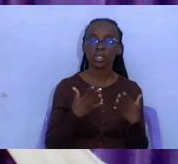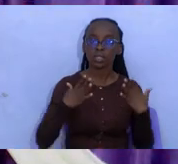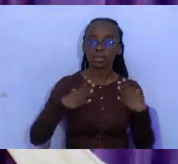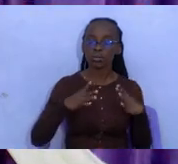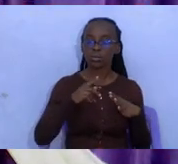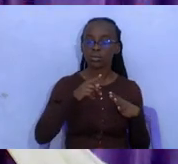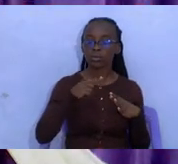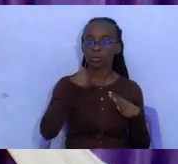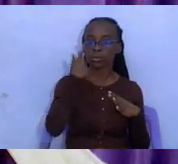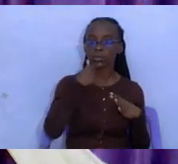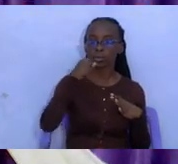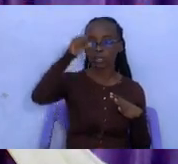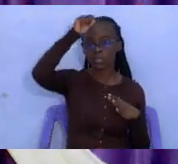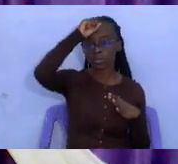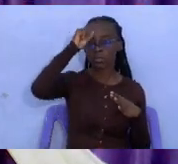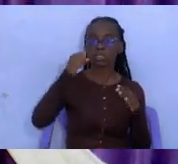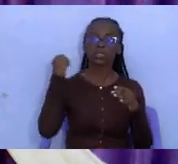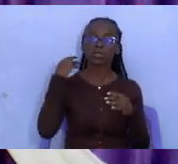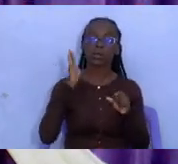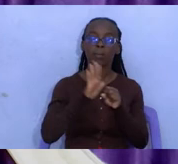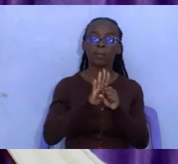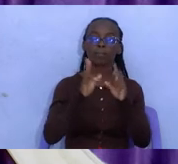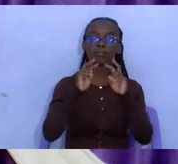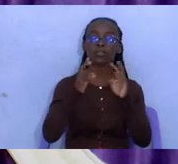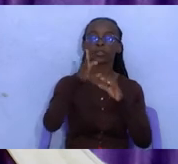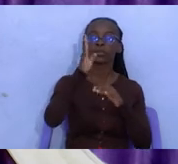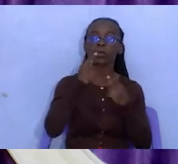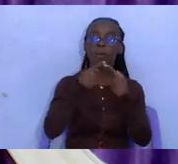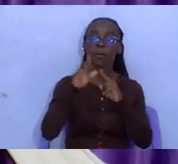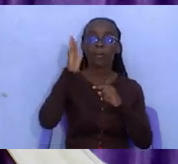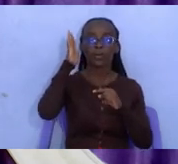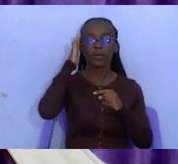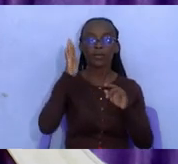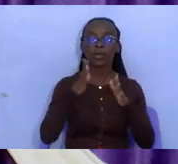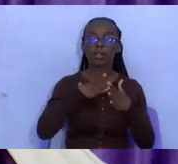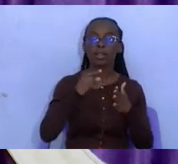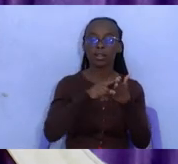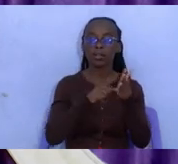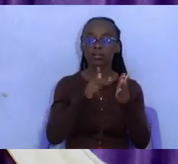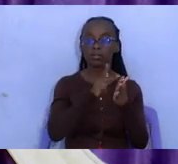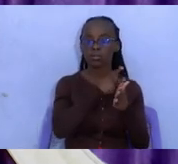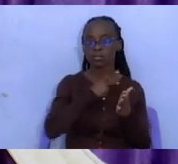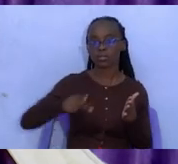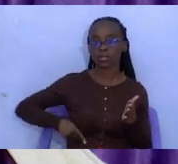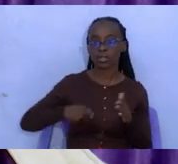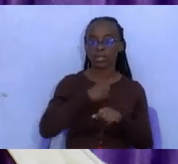Mtafute Mungu tu, lakini uwe na ufahamu kama mfalme huyu. At the age of 16 alisema